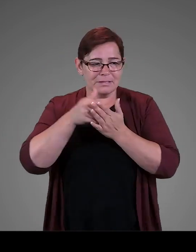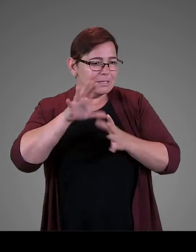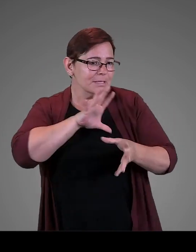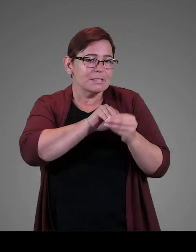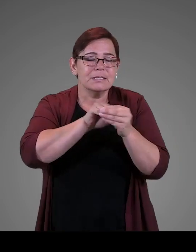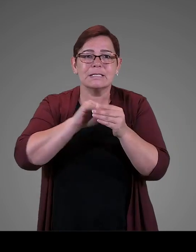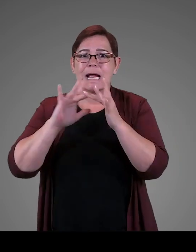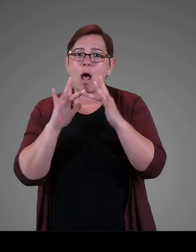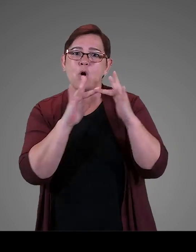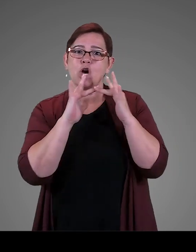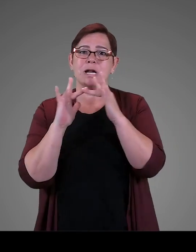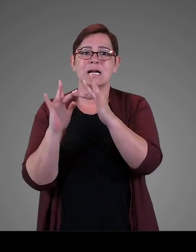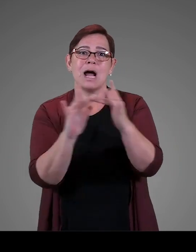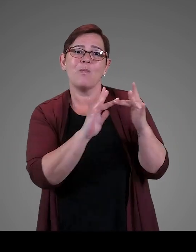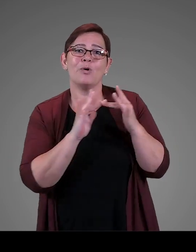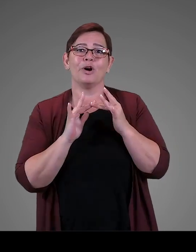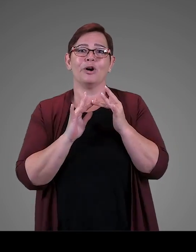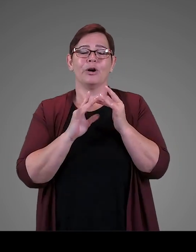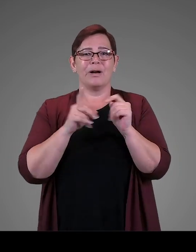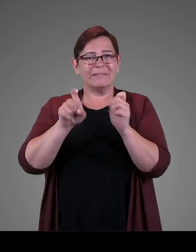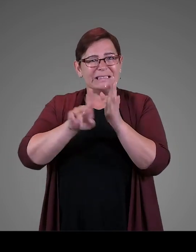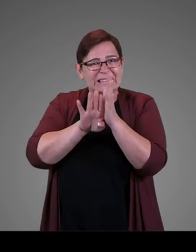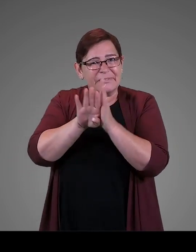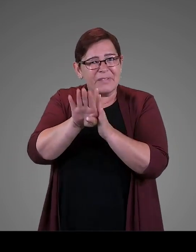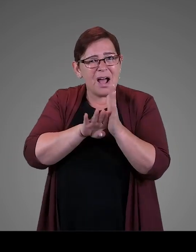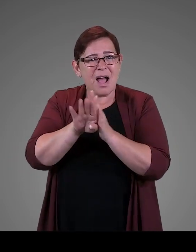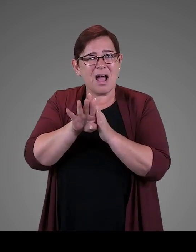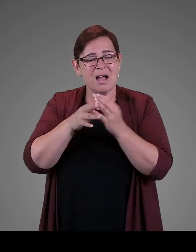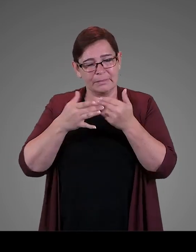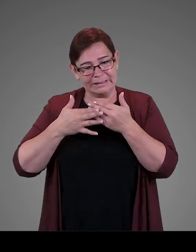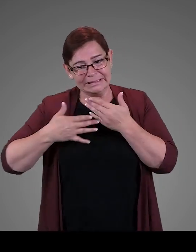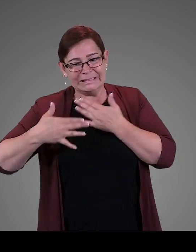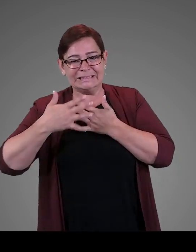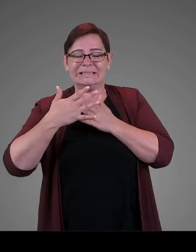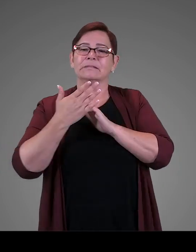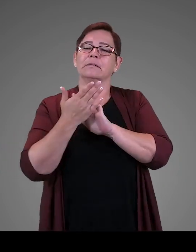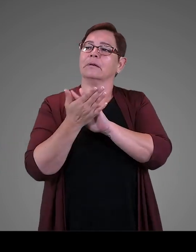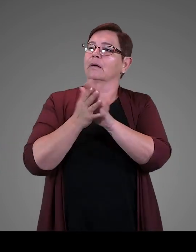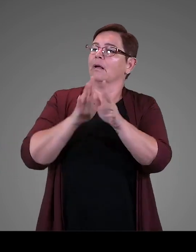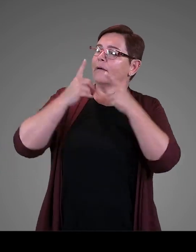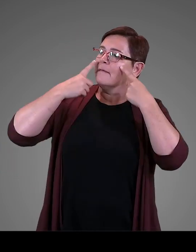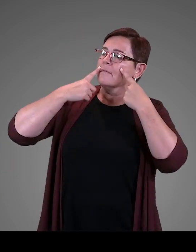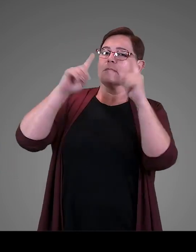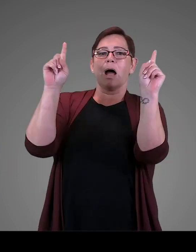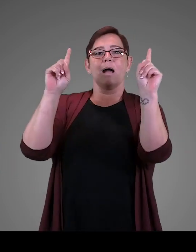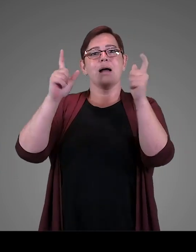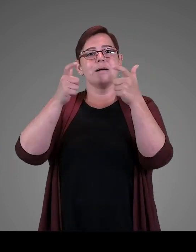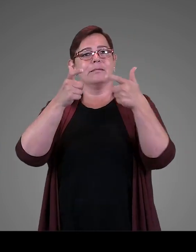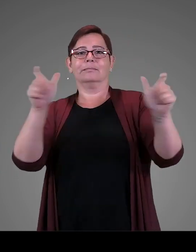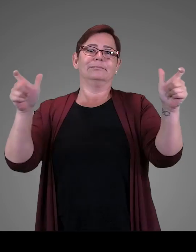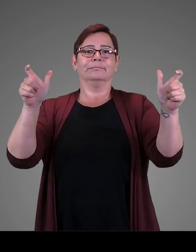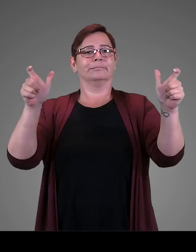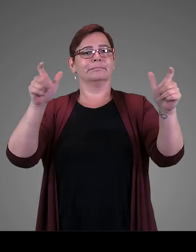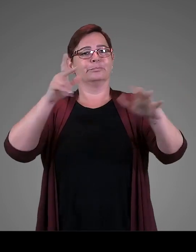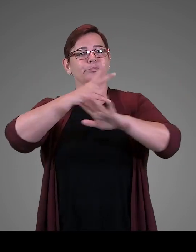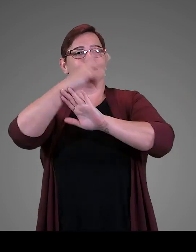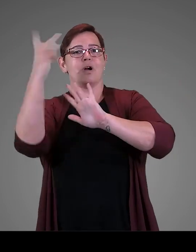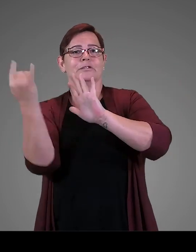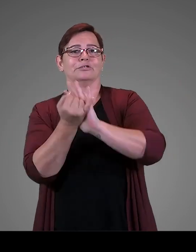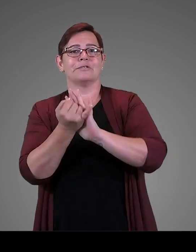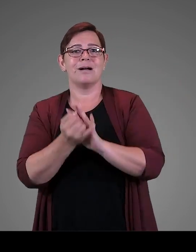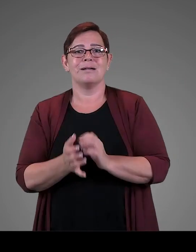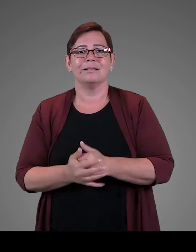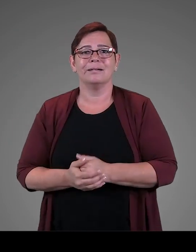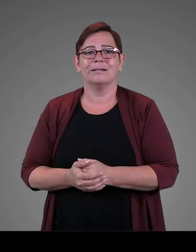qu'il faut construire. Souvent, on a le réseau, mais il faut le construire encore plus grand pour pouvoir réaliser un projet plus